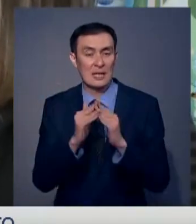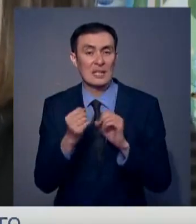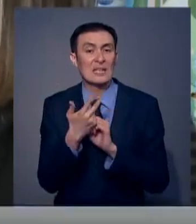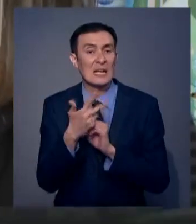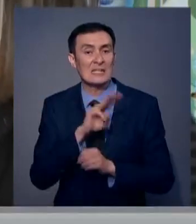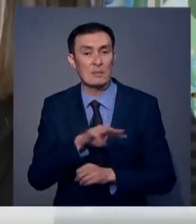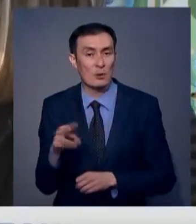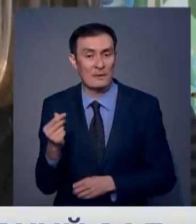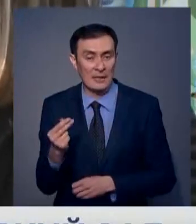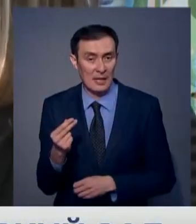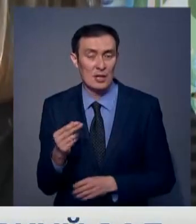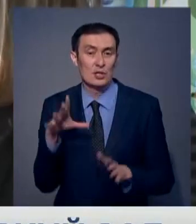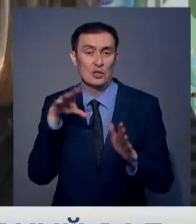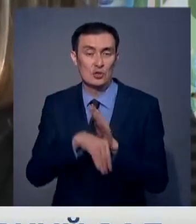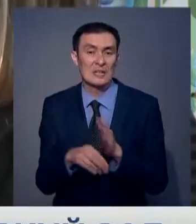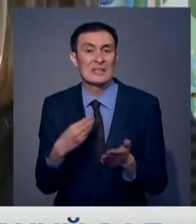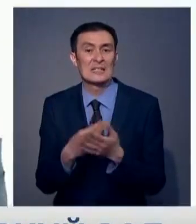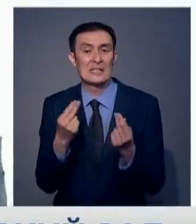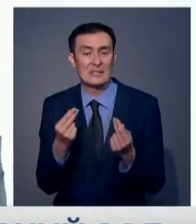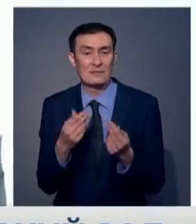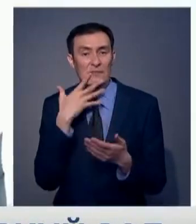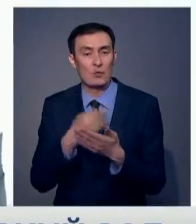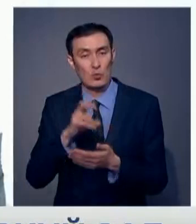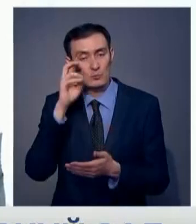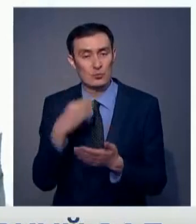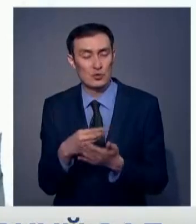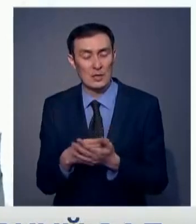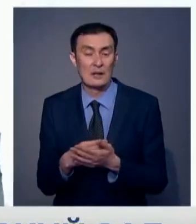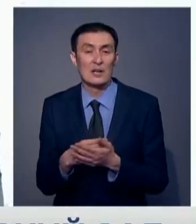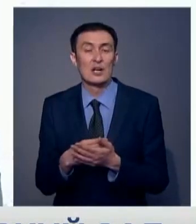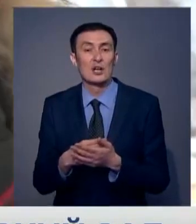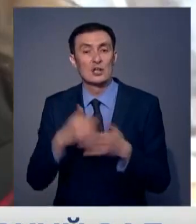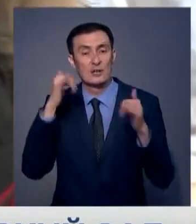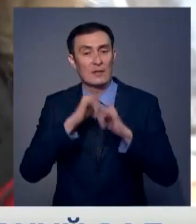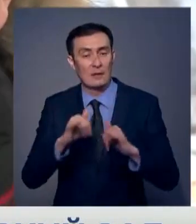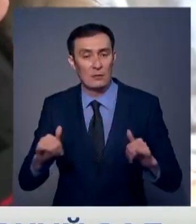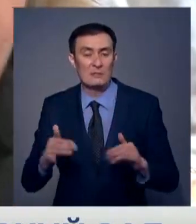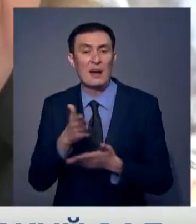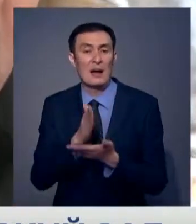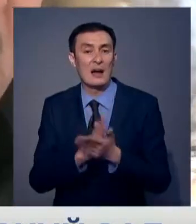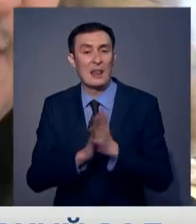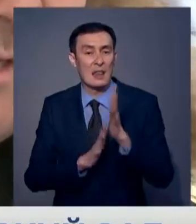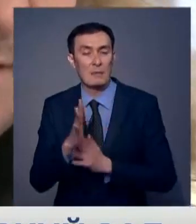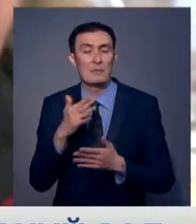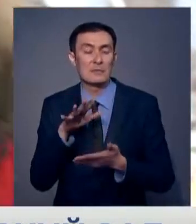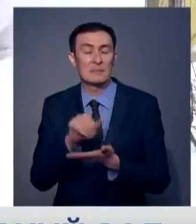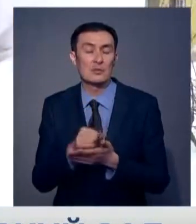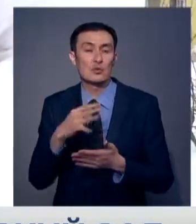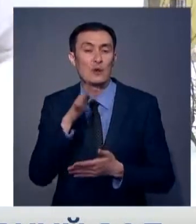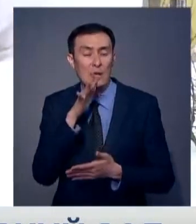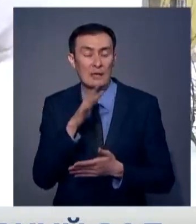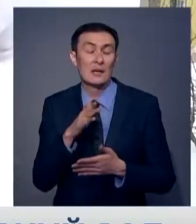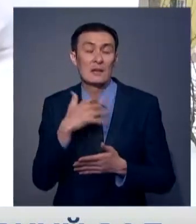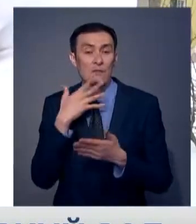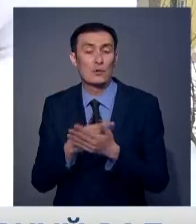13 миллионов тенге за счет средств местного бюджета. Животноводством и выращиванием хлеба Усман Сатаев занимается почти 40 лет. В социальную